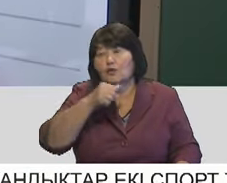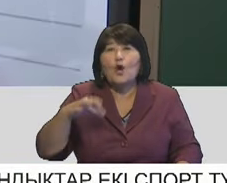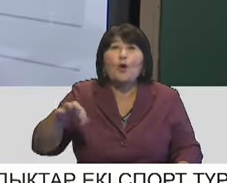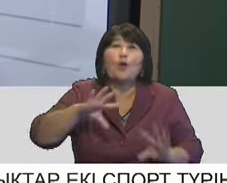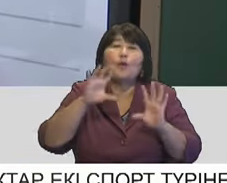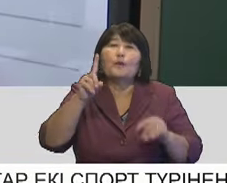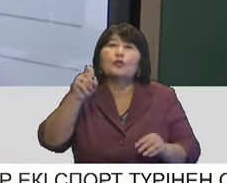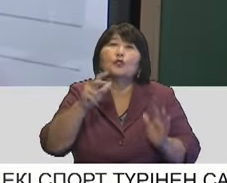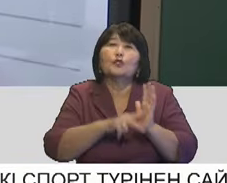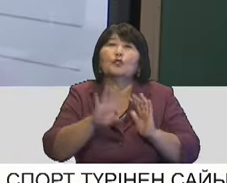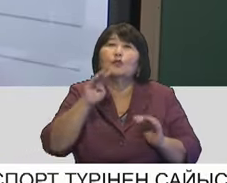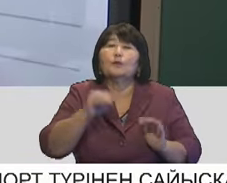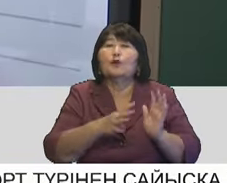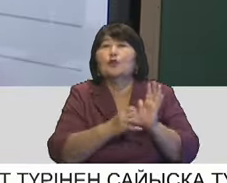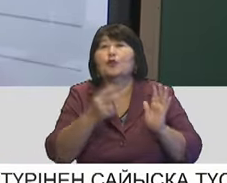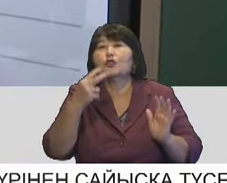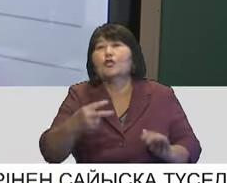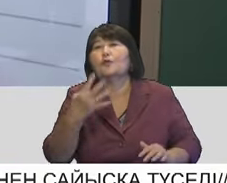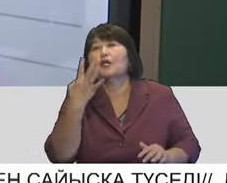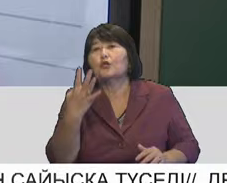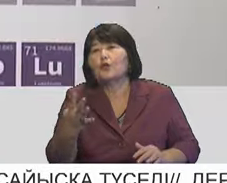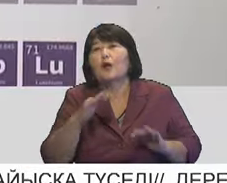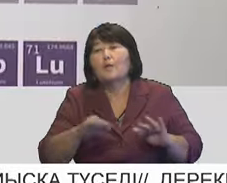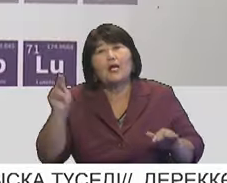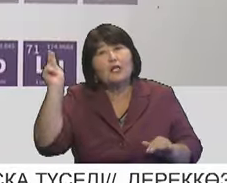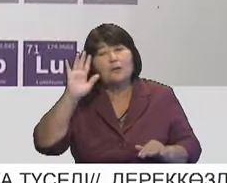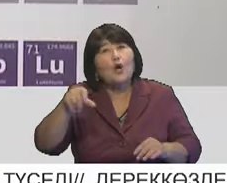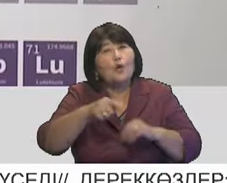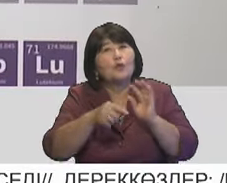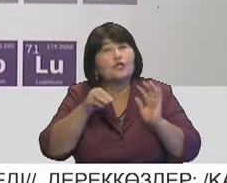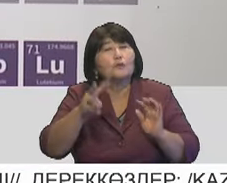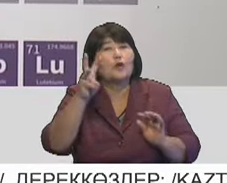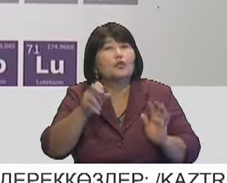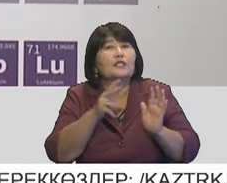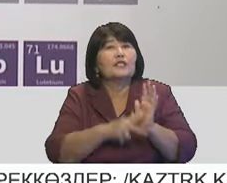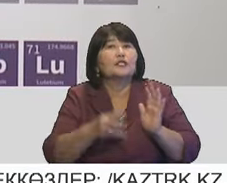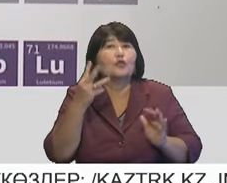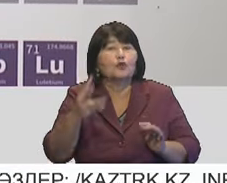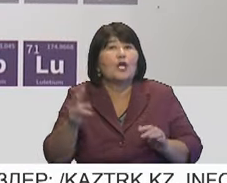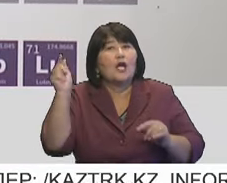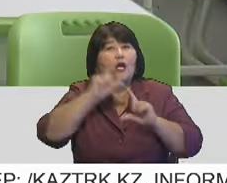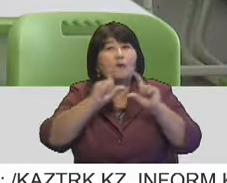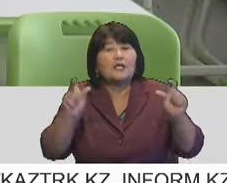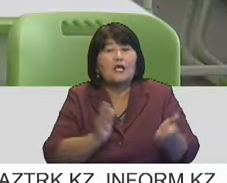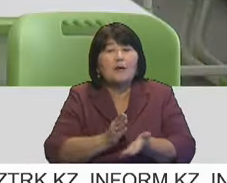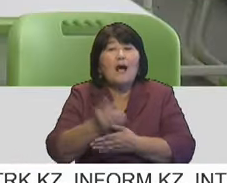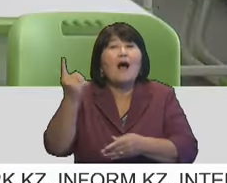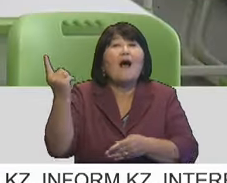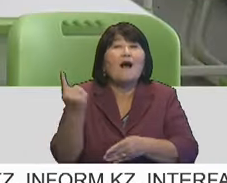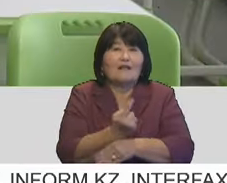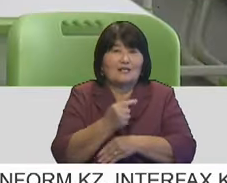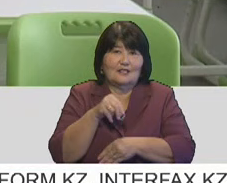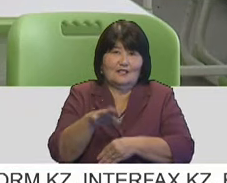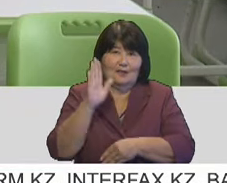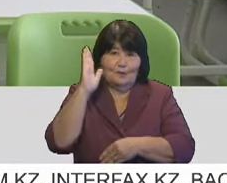бойынша 184924 бала білім алады. Оның 17383-і мектеп табалдырығын алғаш рет аттағалы